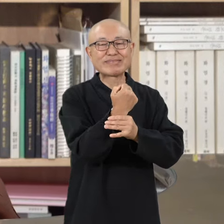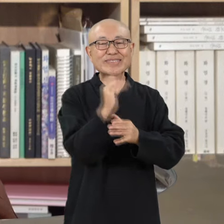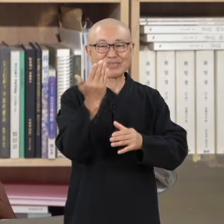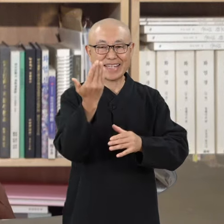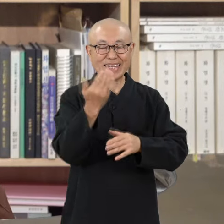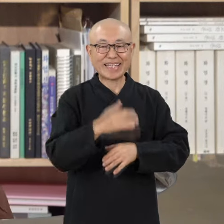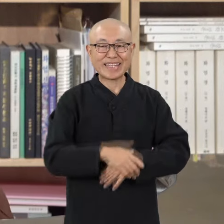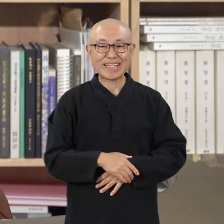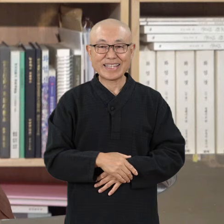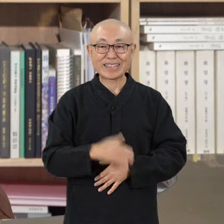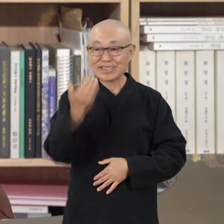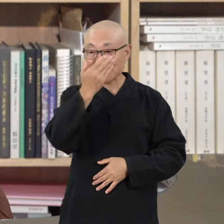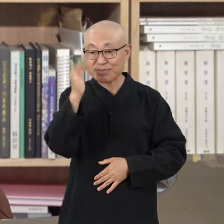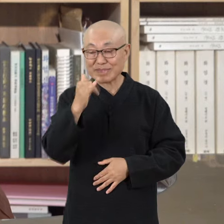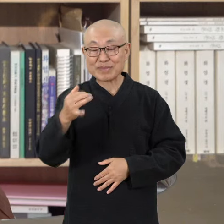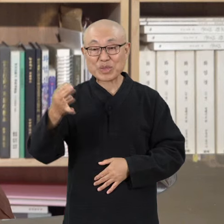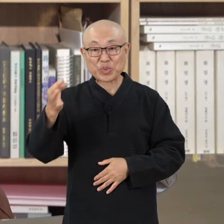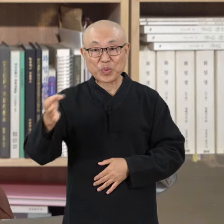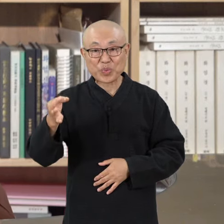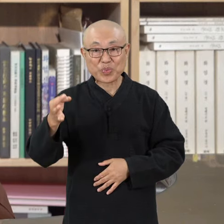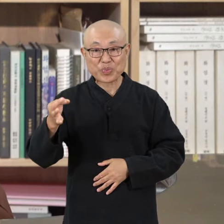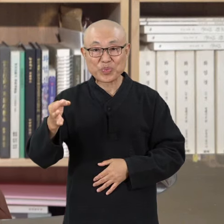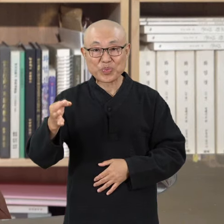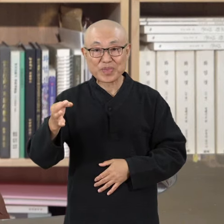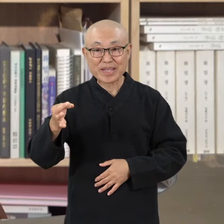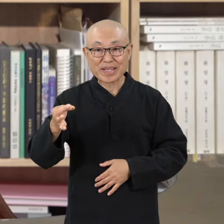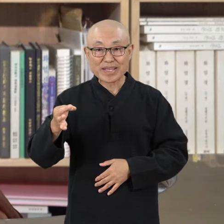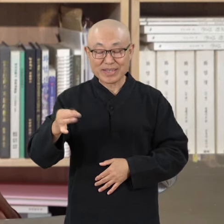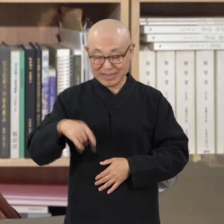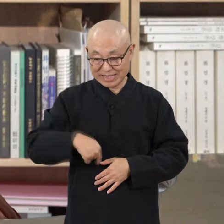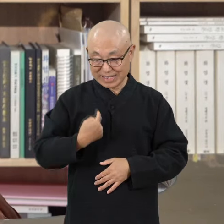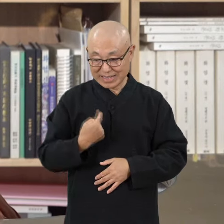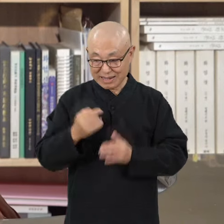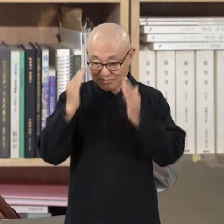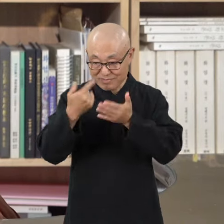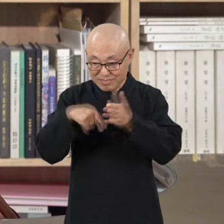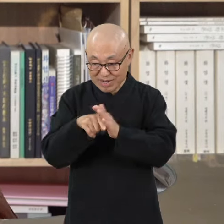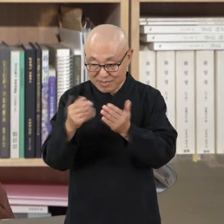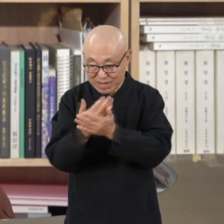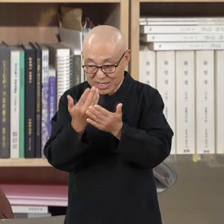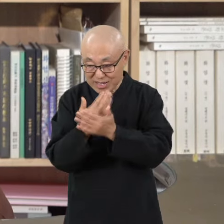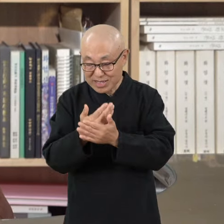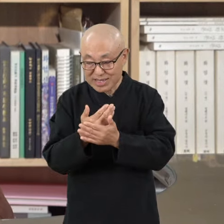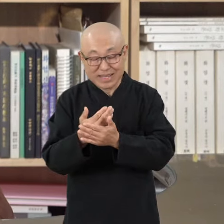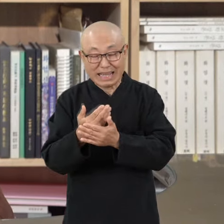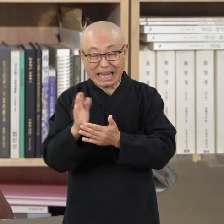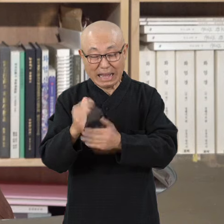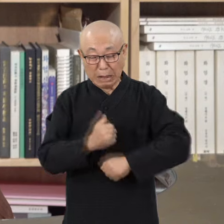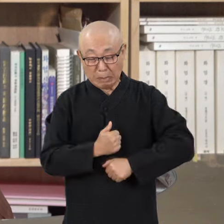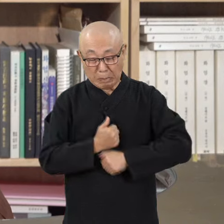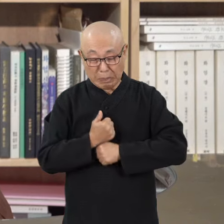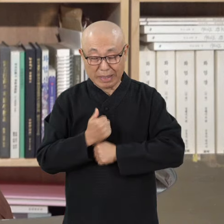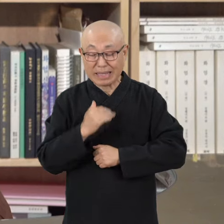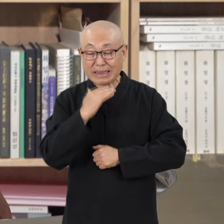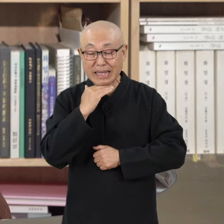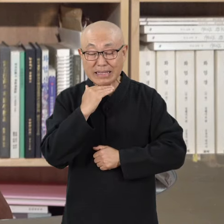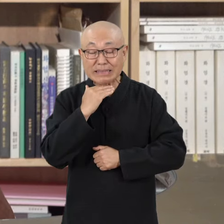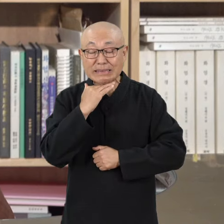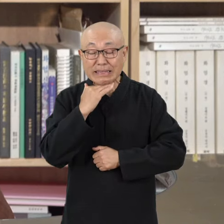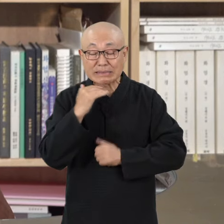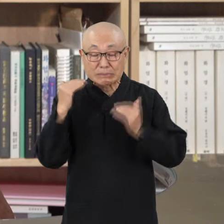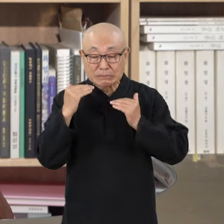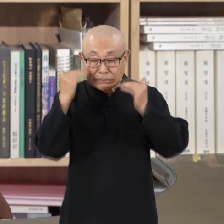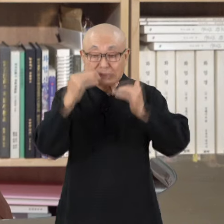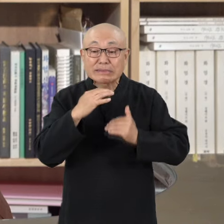재물이나 그러한 자기를 향상시키는 일에 소홀하면 그 중년에 이르러서 자기의